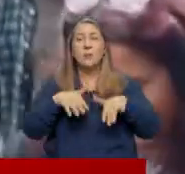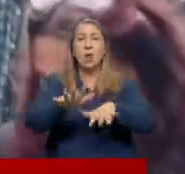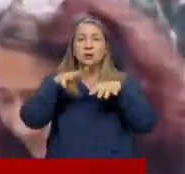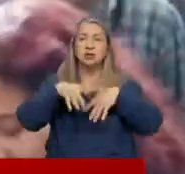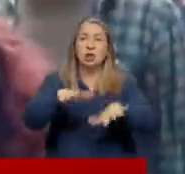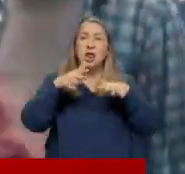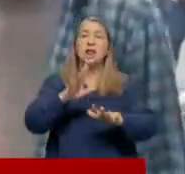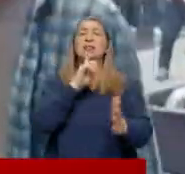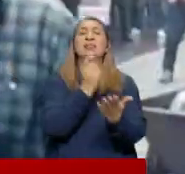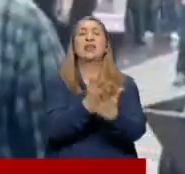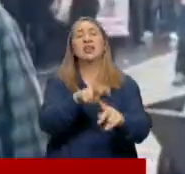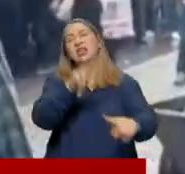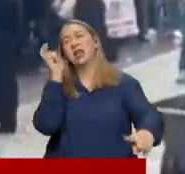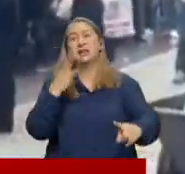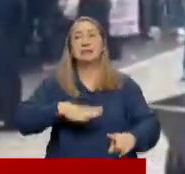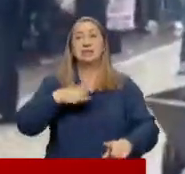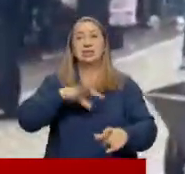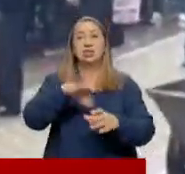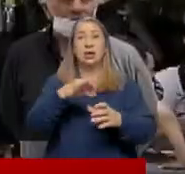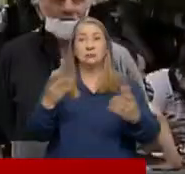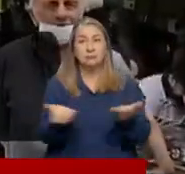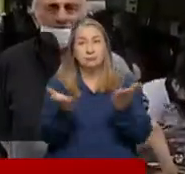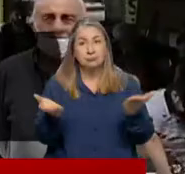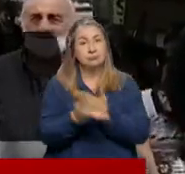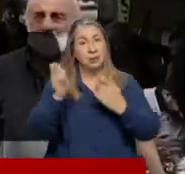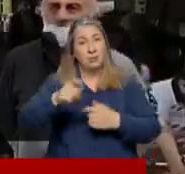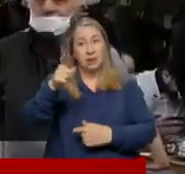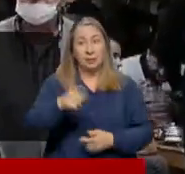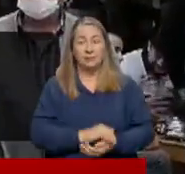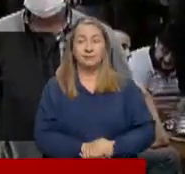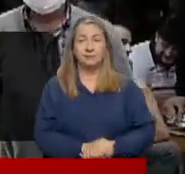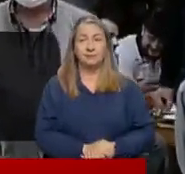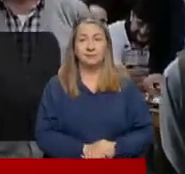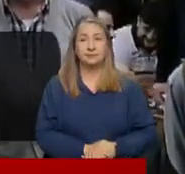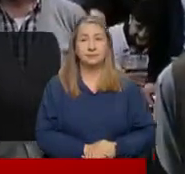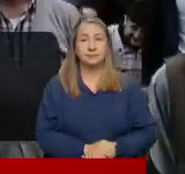protestolarla teklifin geri çekilmesini istedi çay üreticileri Birliği'nin